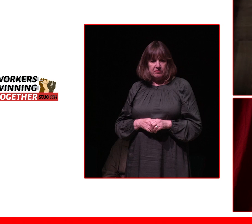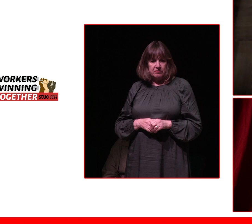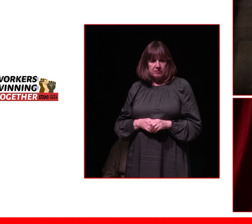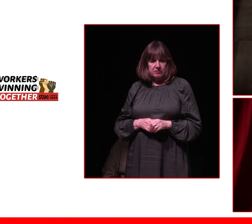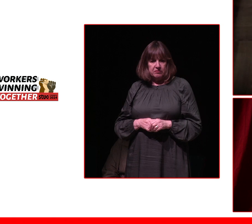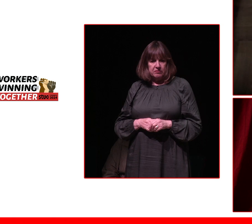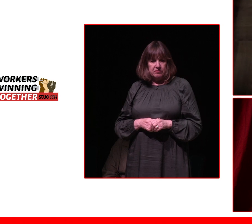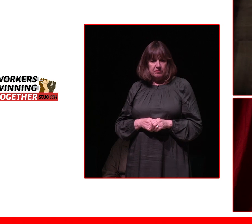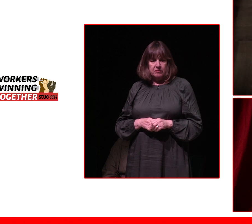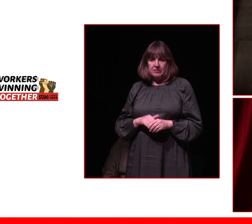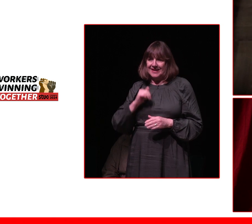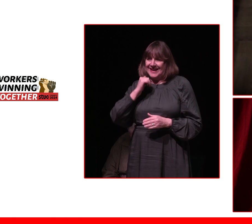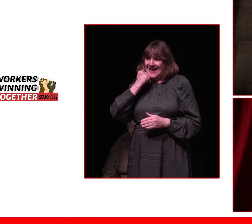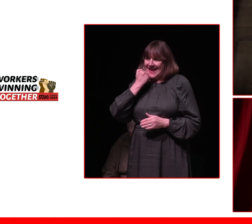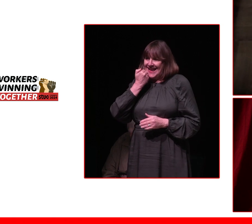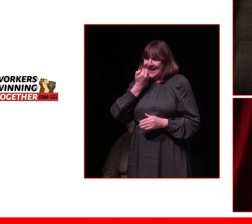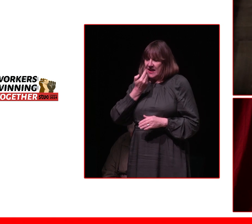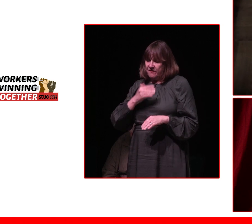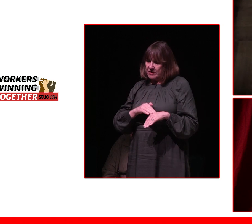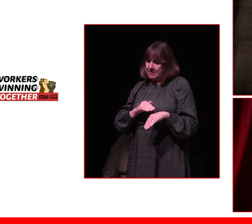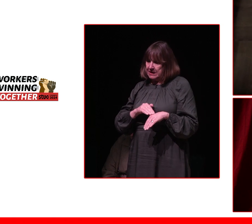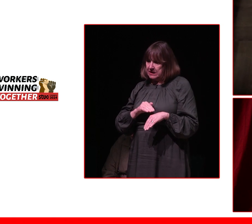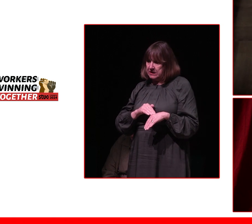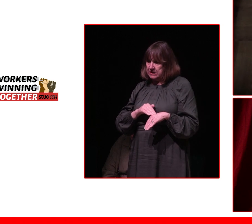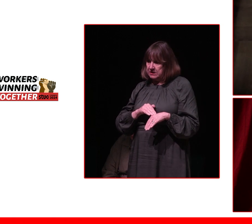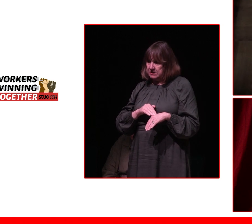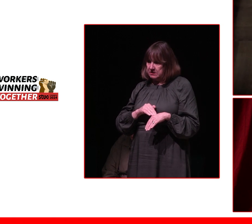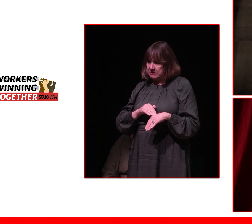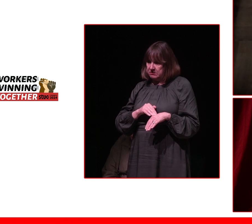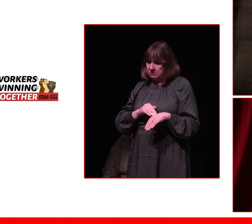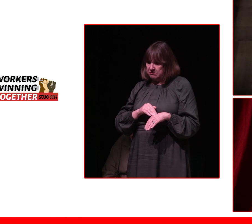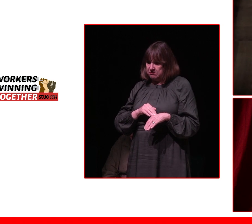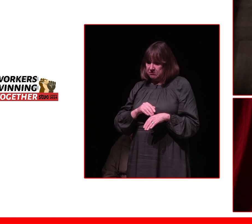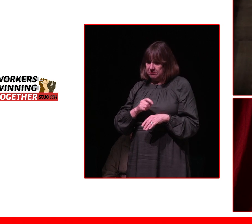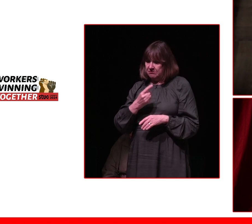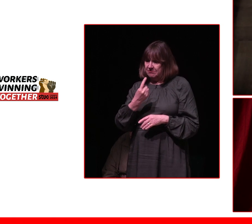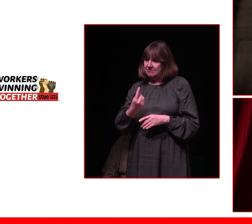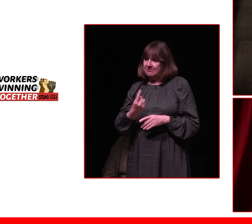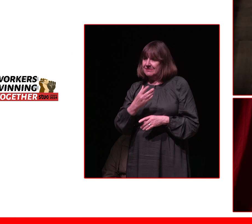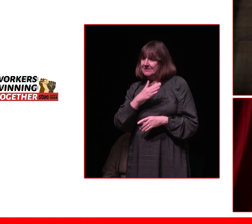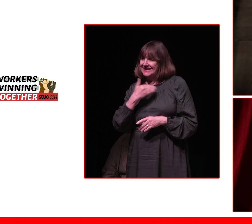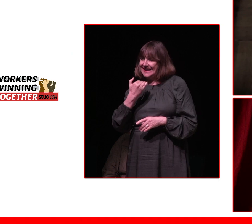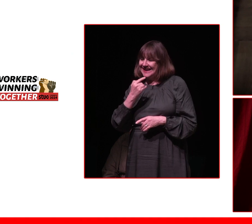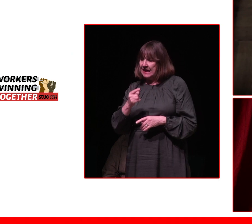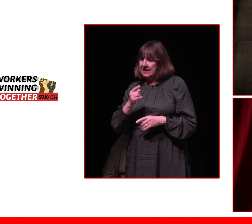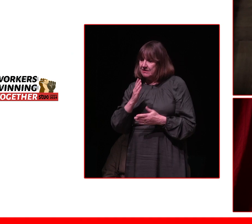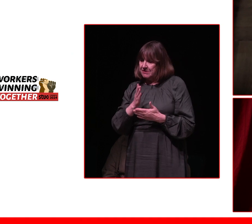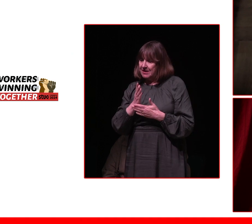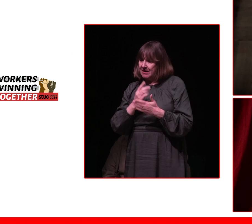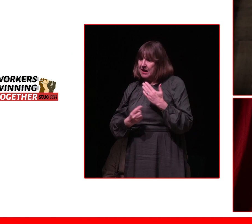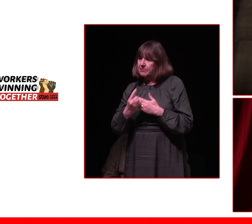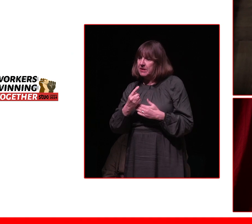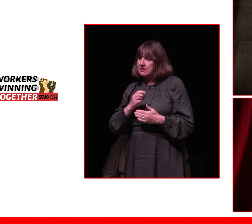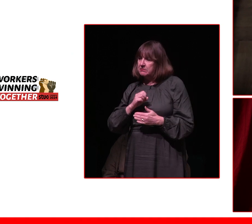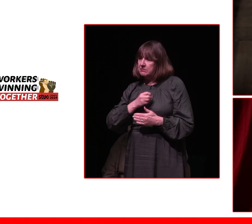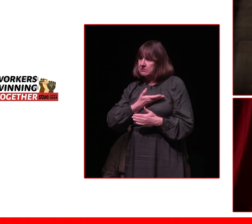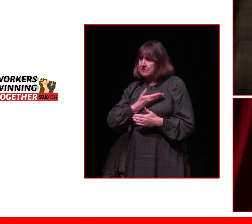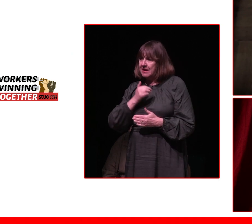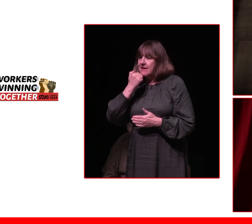غزة. Every minute there's a genocide in Gaza. Every minute there's a war crimes